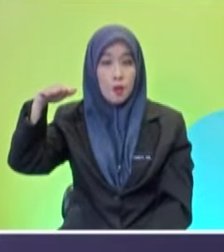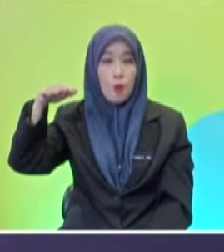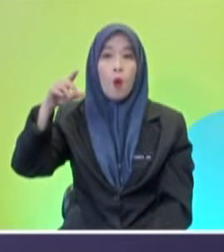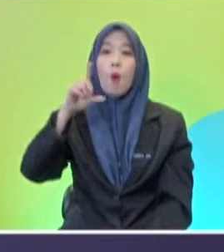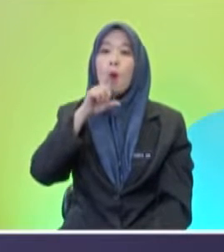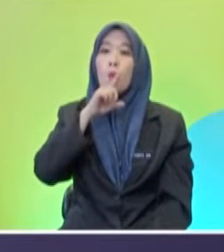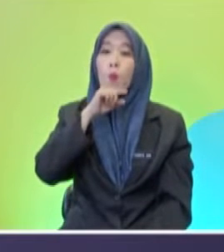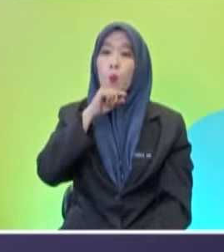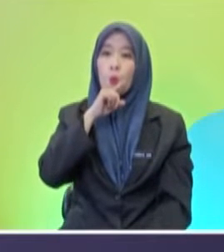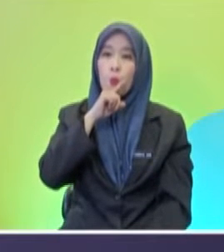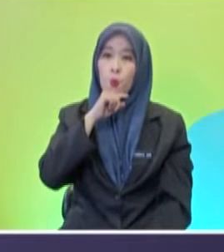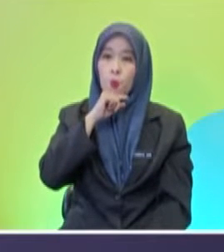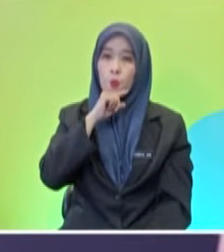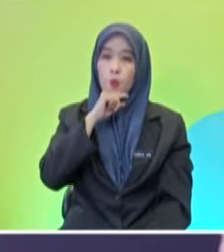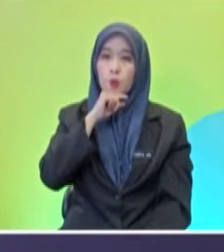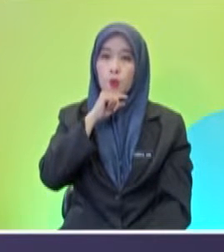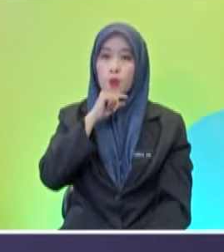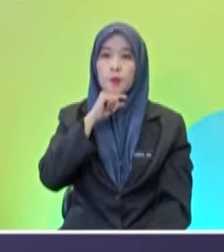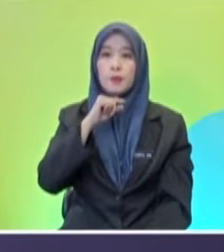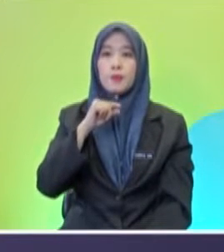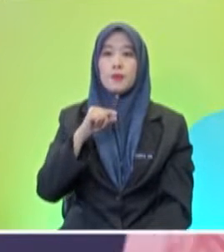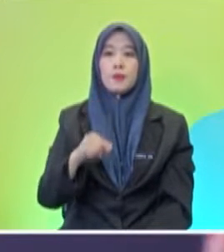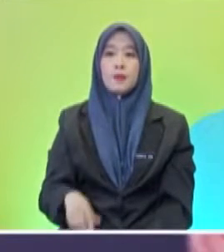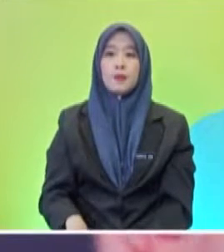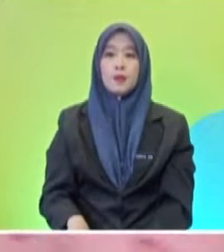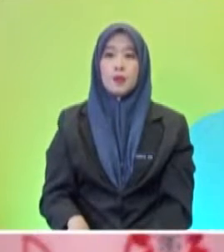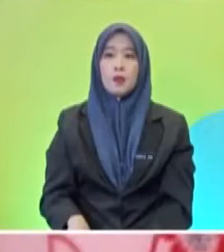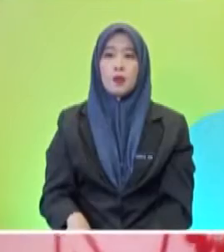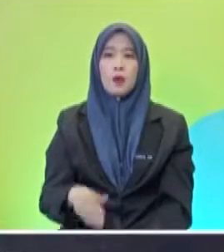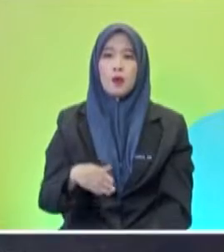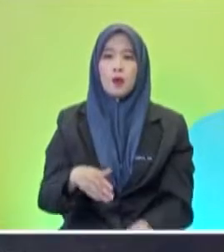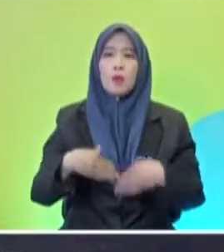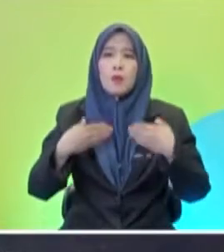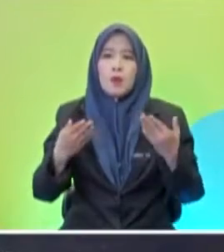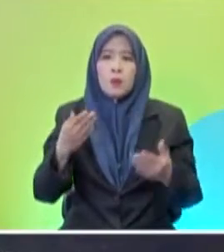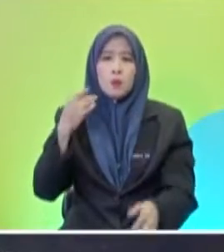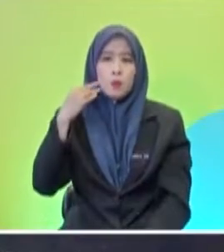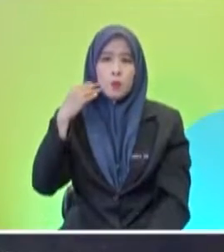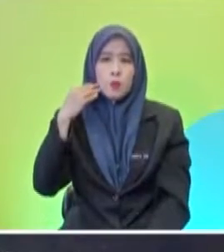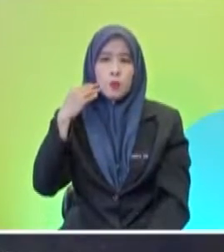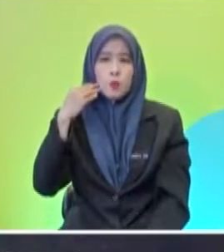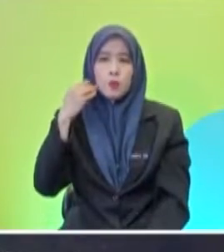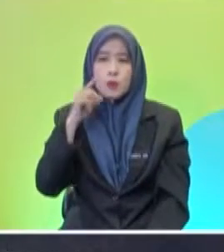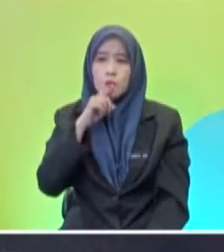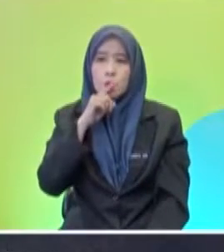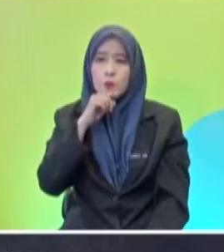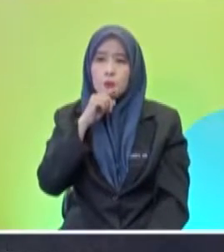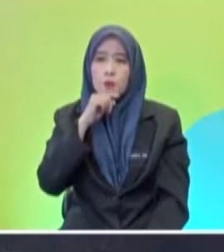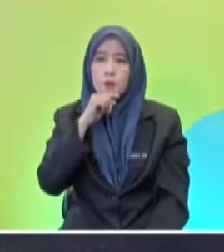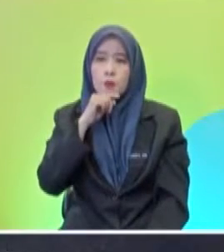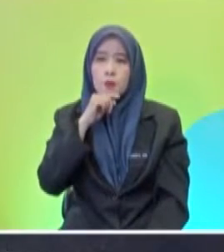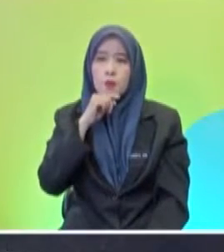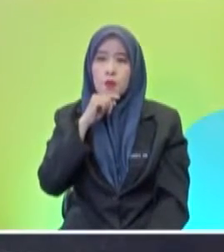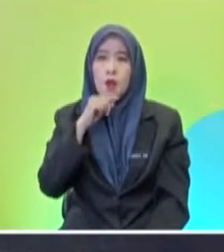G rung. Burung. Burung. Ha, macam mana bunyi burung? Burung. Macam-macam cikgu. Ha, yang Fizi